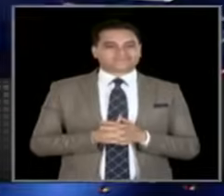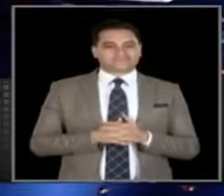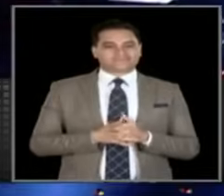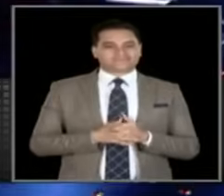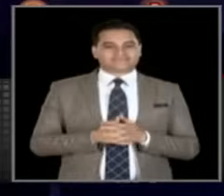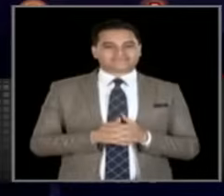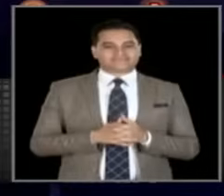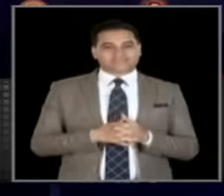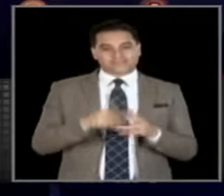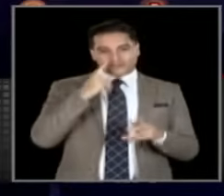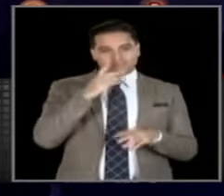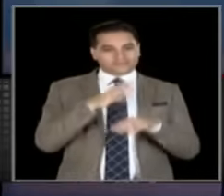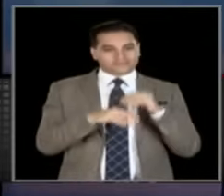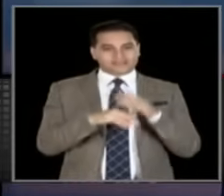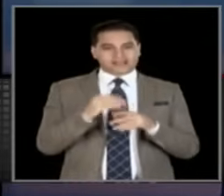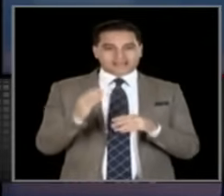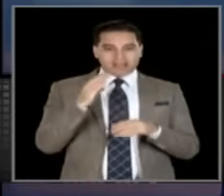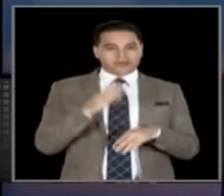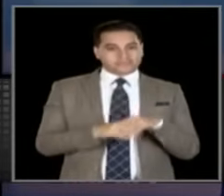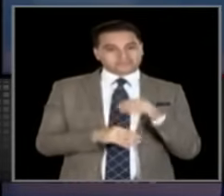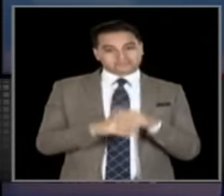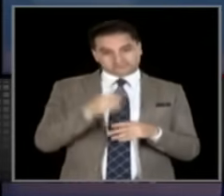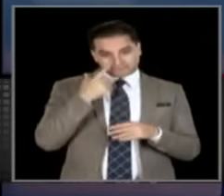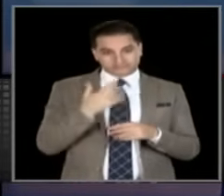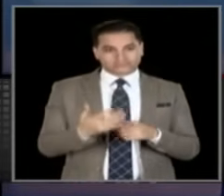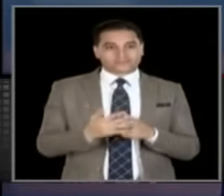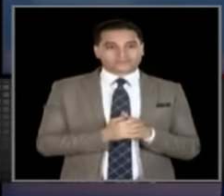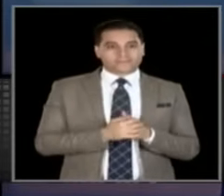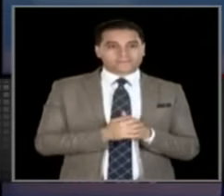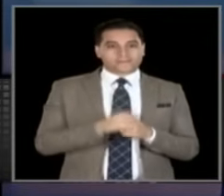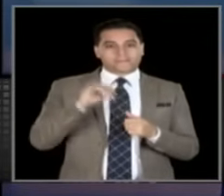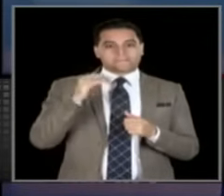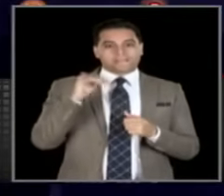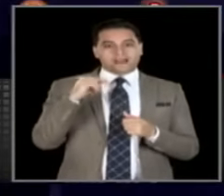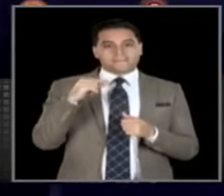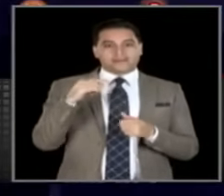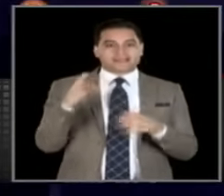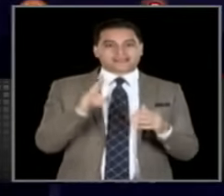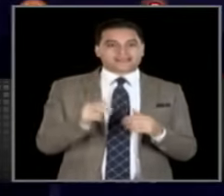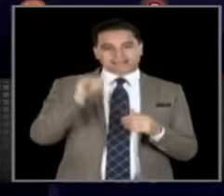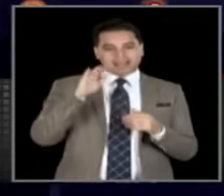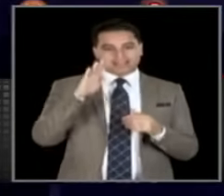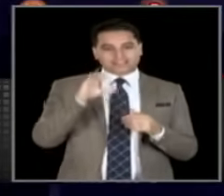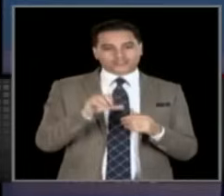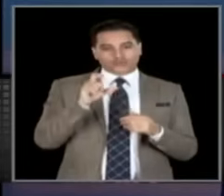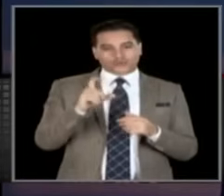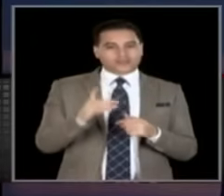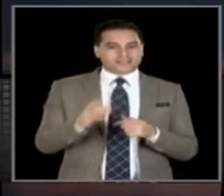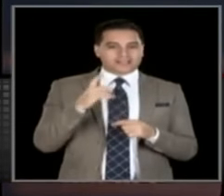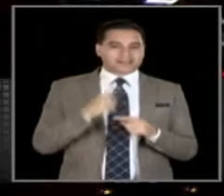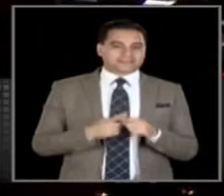هسيبك تفضل تجاوب لغايه اما تزهق محمد مس اجابه